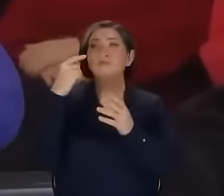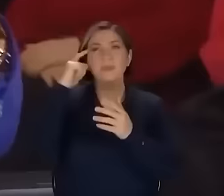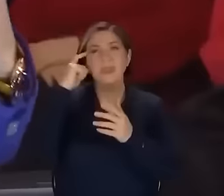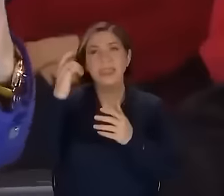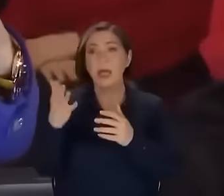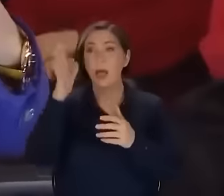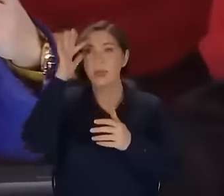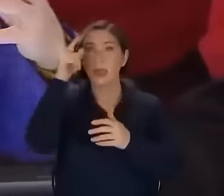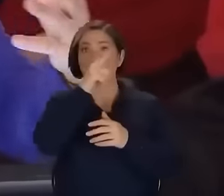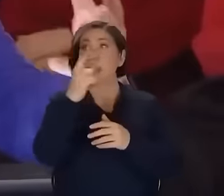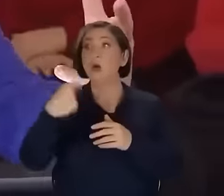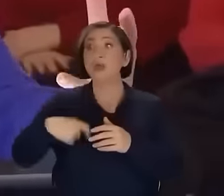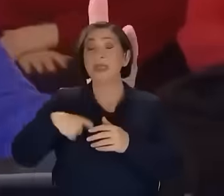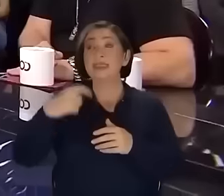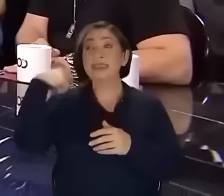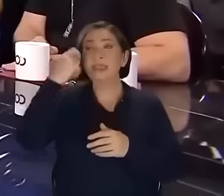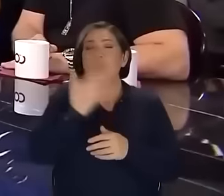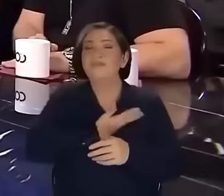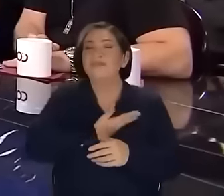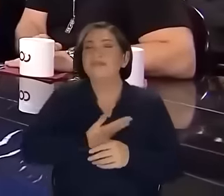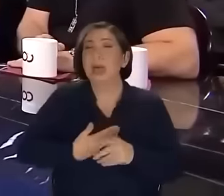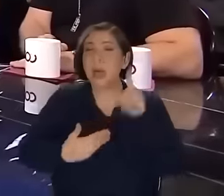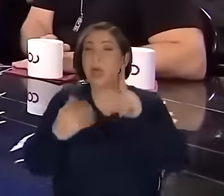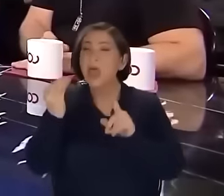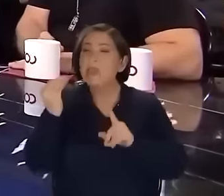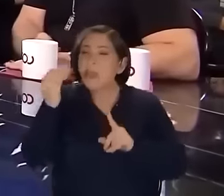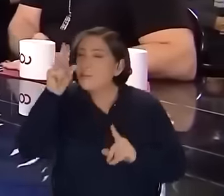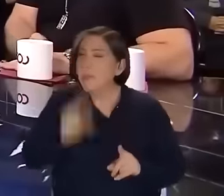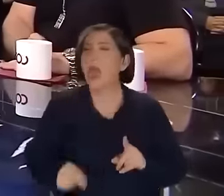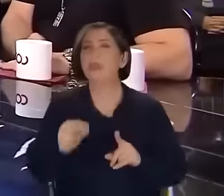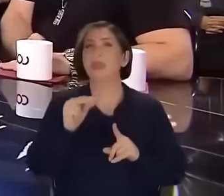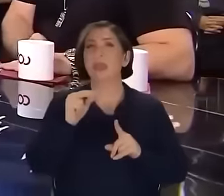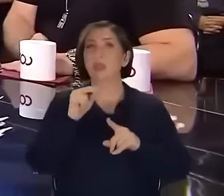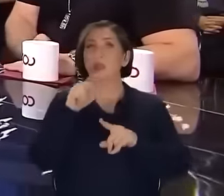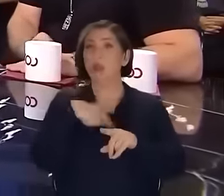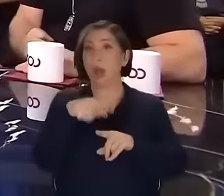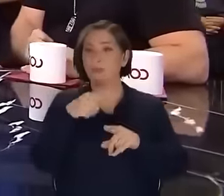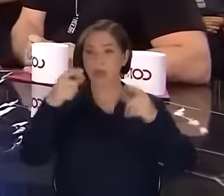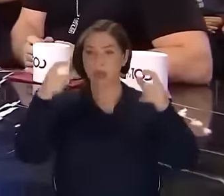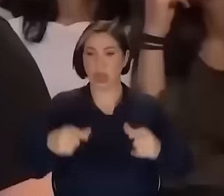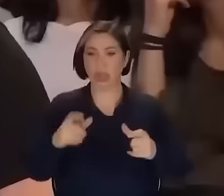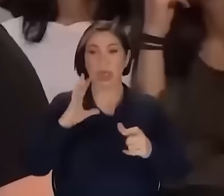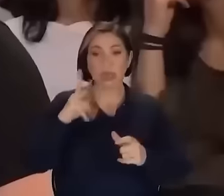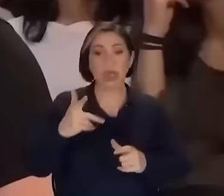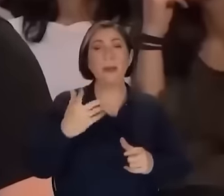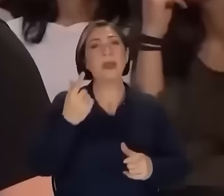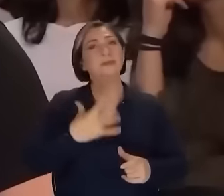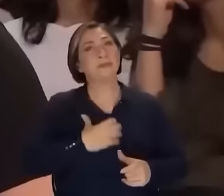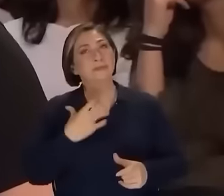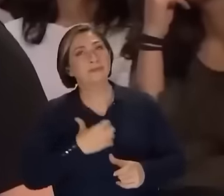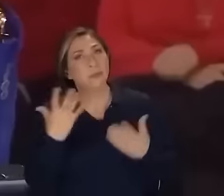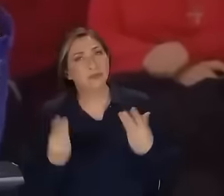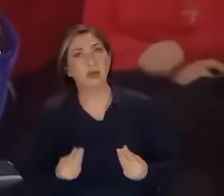Mesela Amerika'da özellikle sinema tutkunlarının en beğendikleri dönem, şehirde geçecek, melodramik